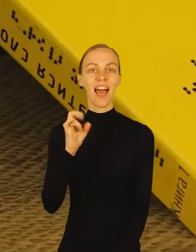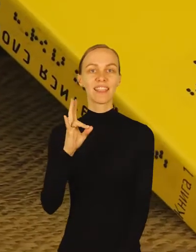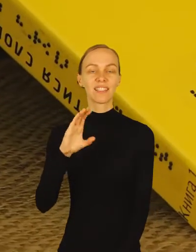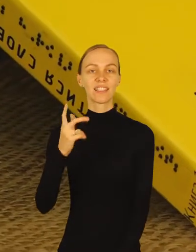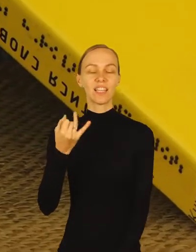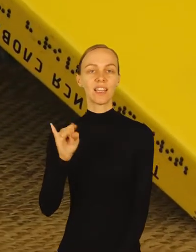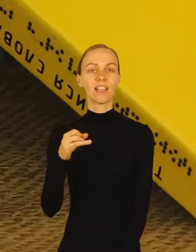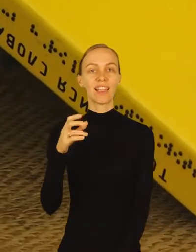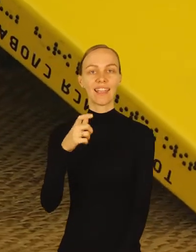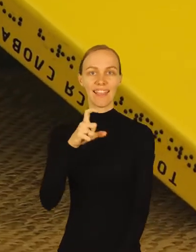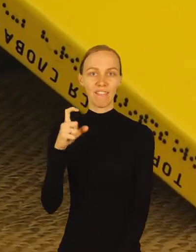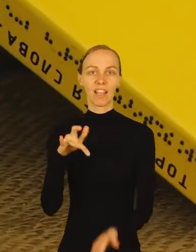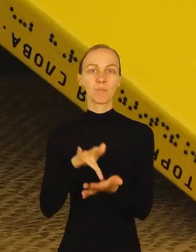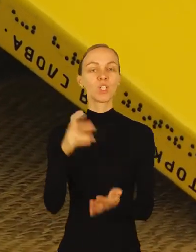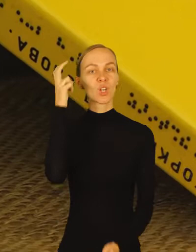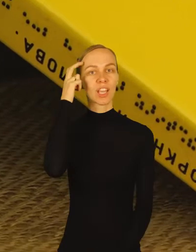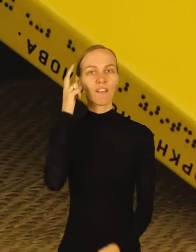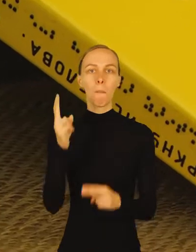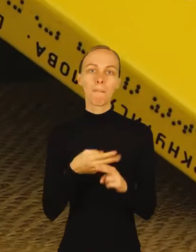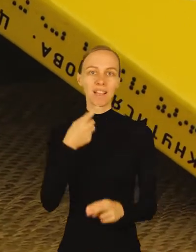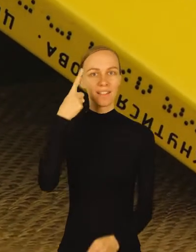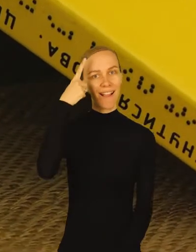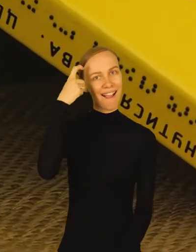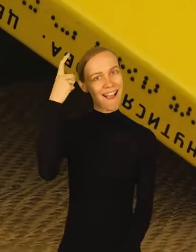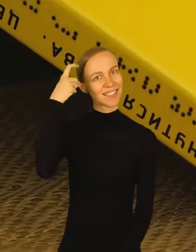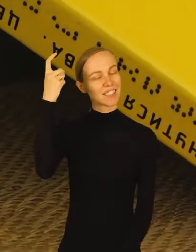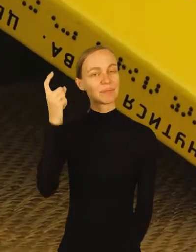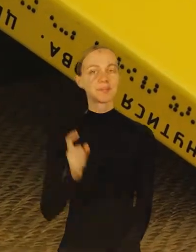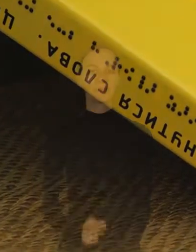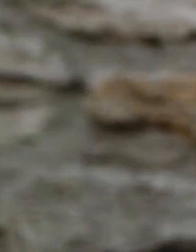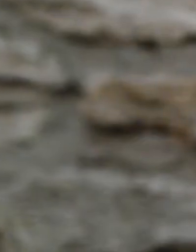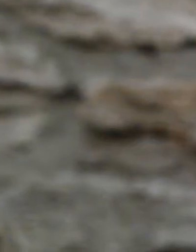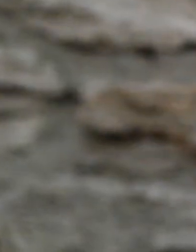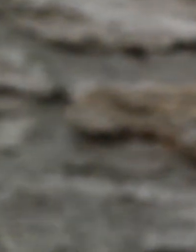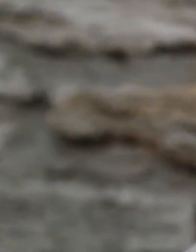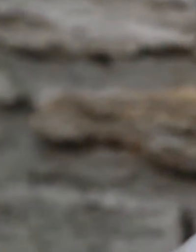Познанський Євген, місто Київ. Без казки.